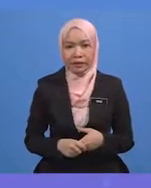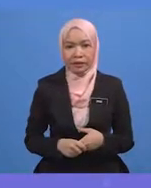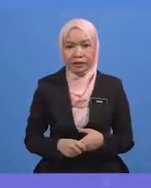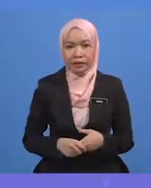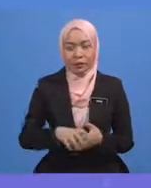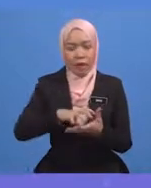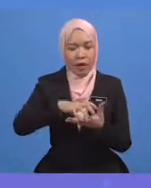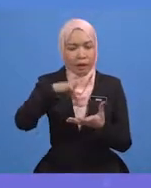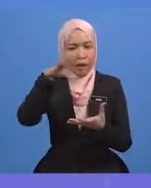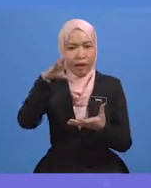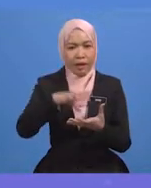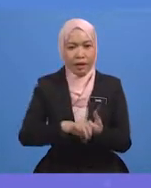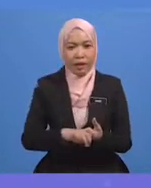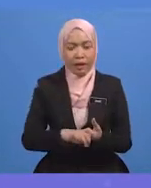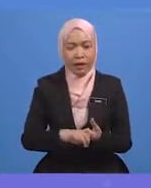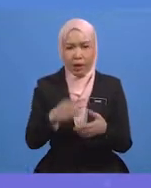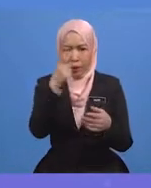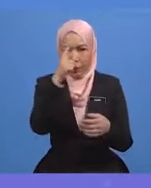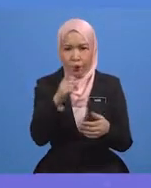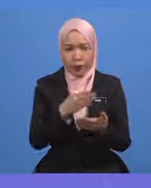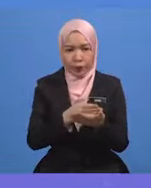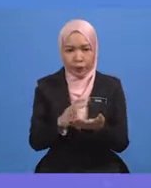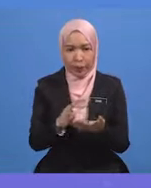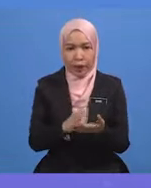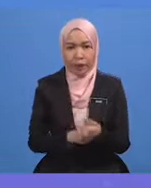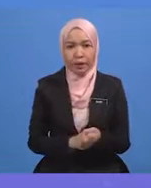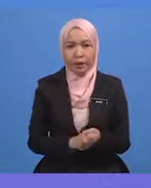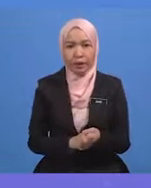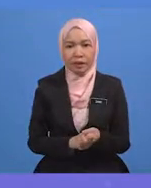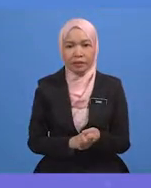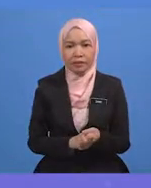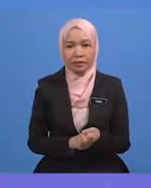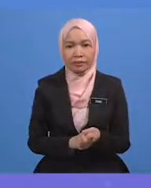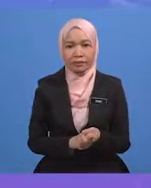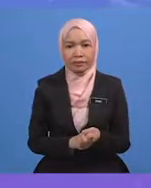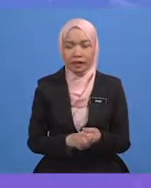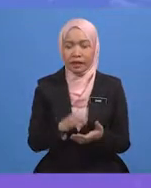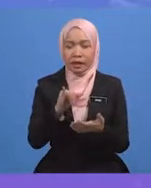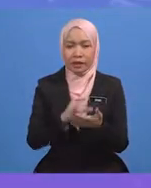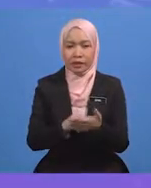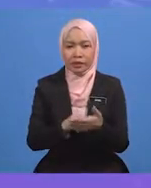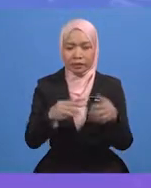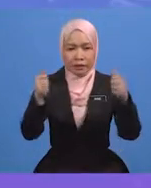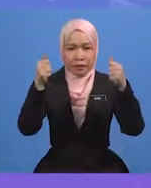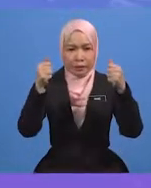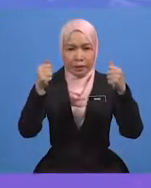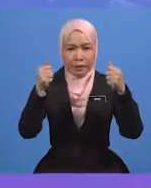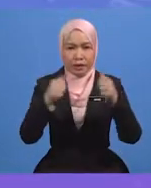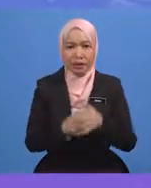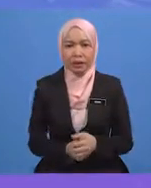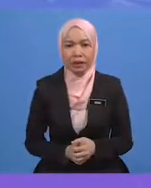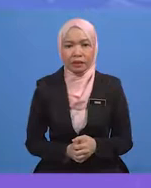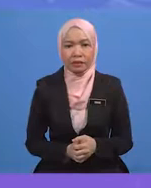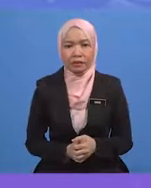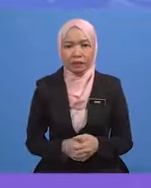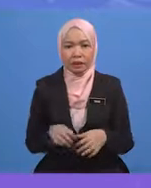dibayar oleh beliau ialah beliau terpaksa meringkuk di dalam penjara. Namun, di dalam penjara